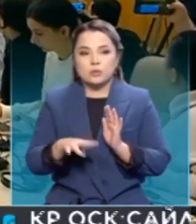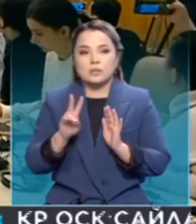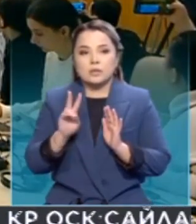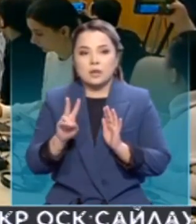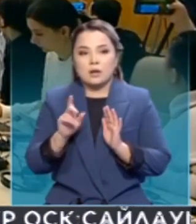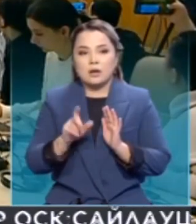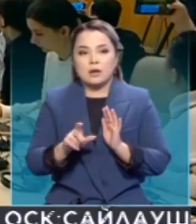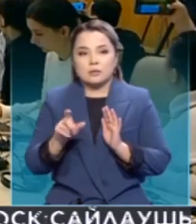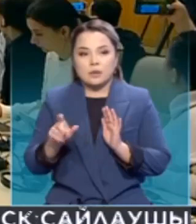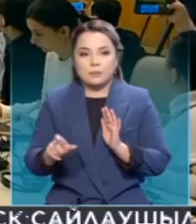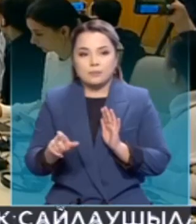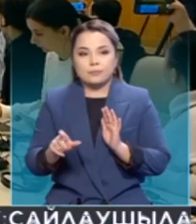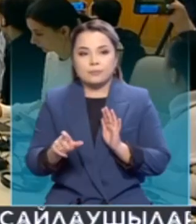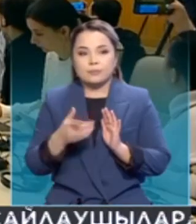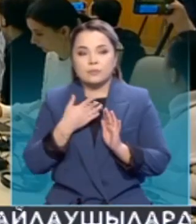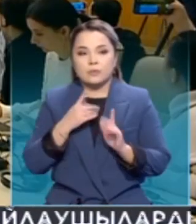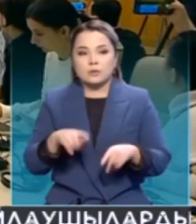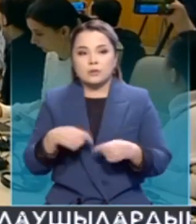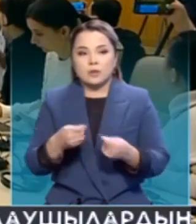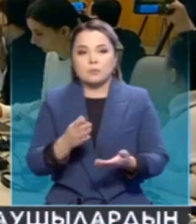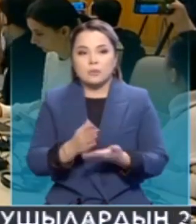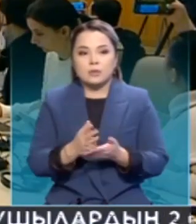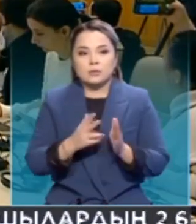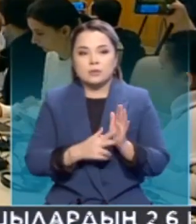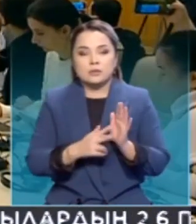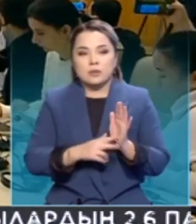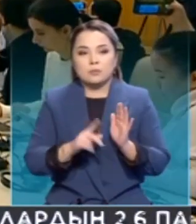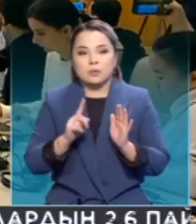6 456 392 адам, немесе